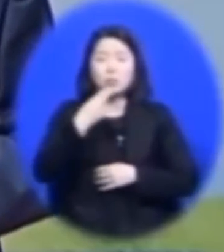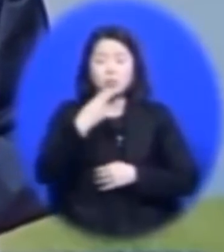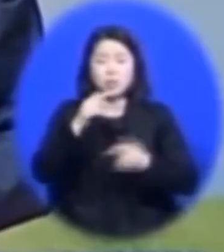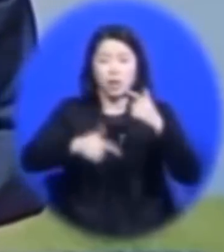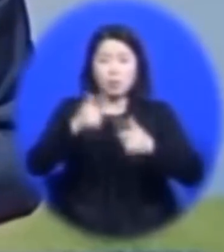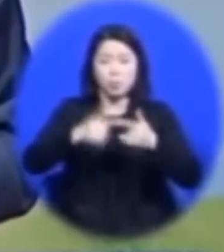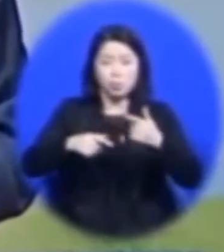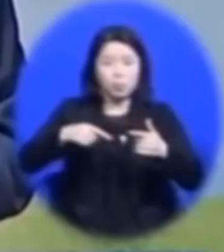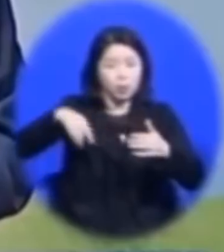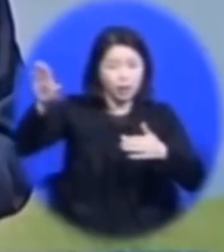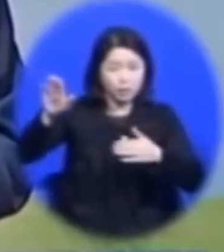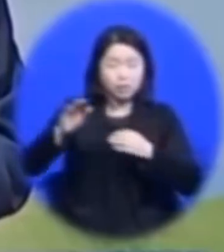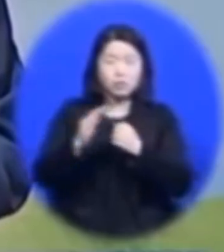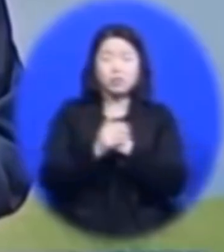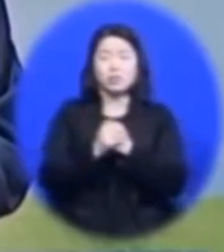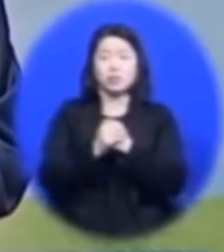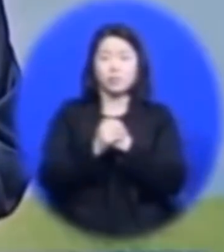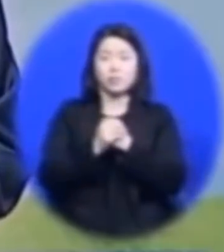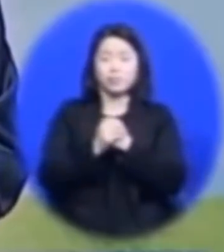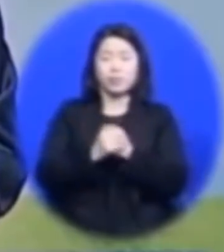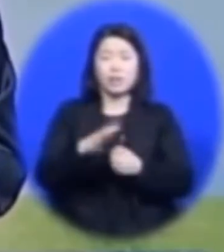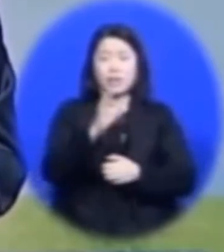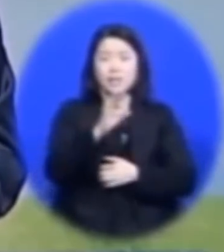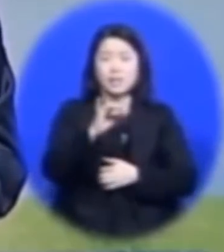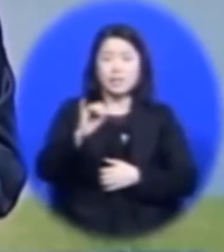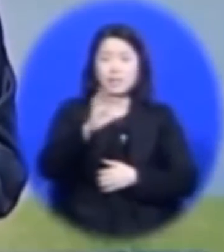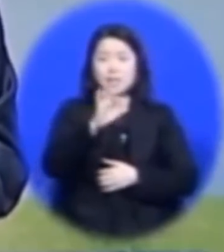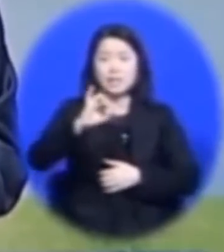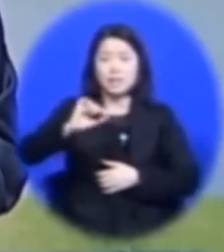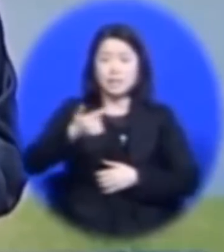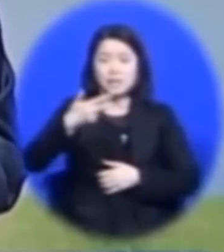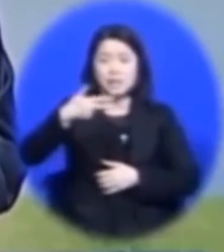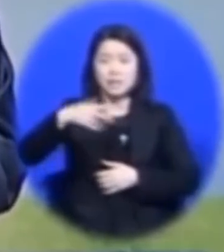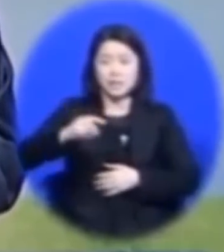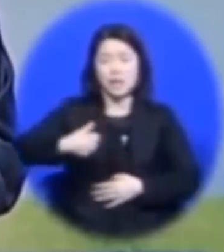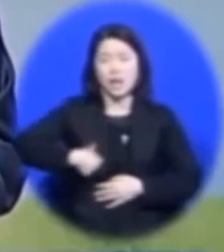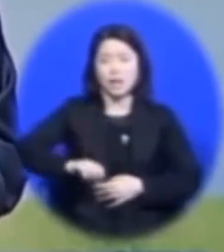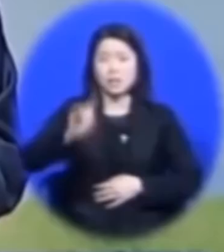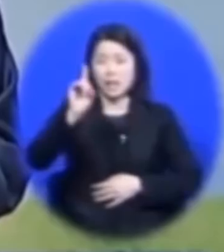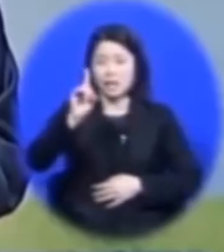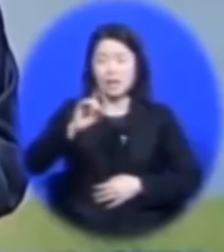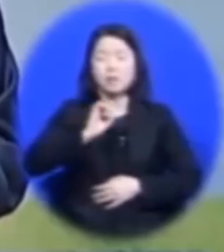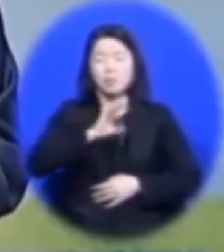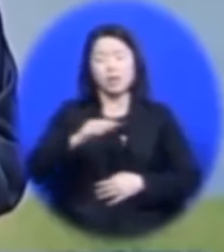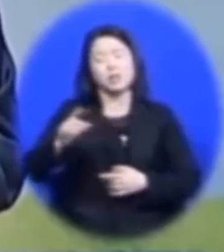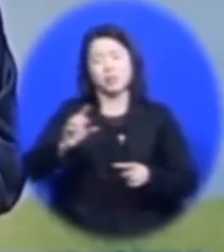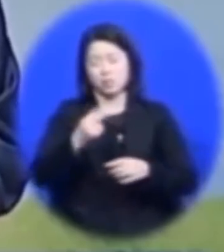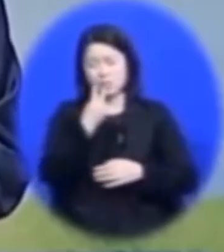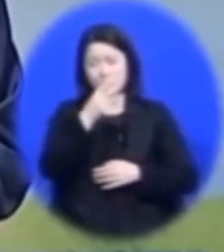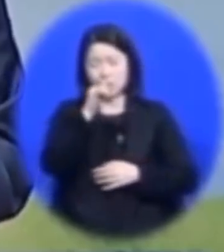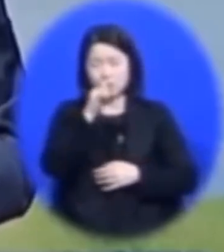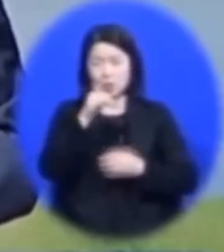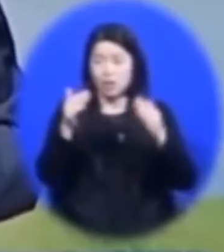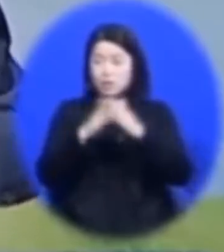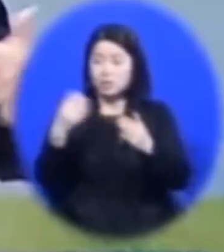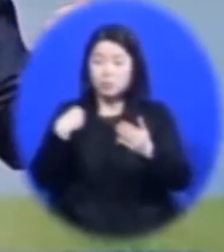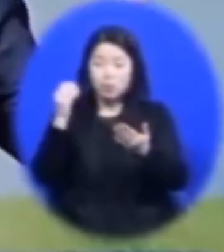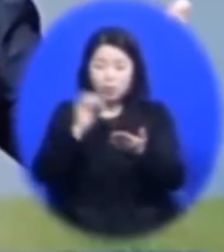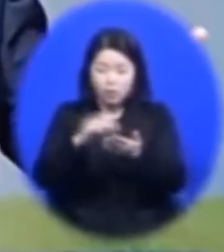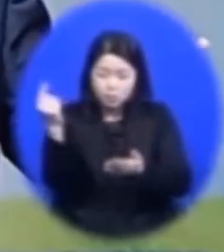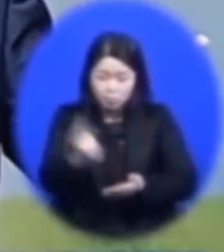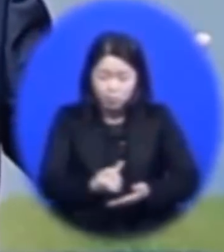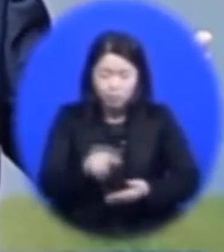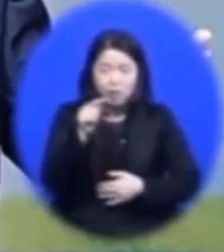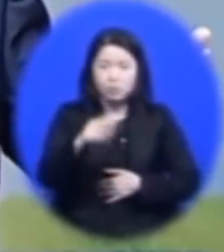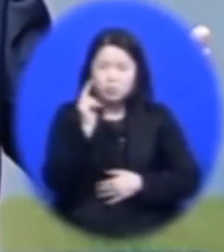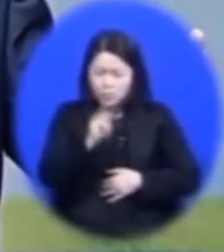갔다온 이인제 라고 하는 아들이 살았습니다 집에 돌아와 보니까 그 끔찍한